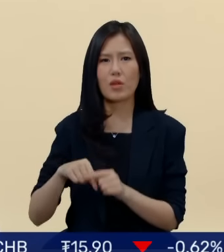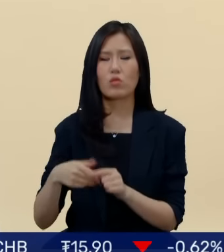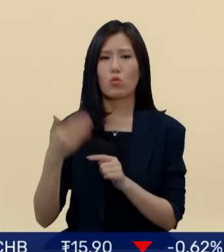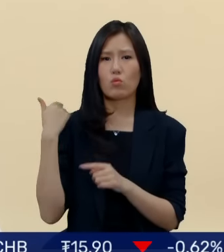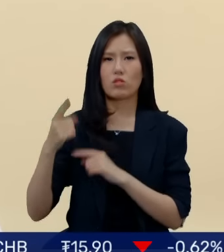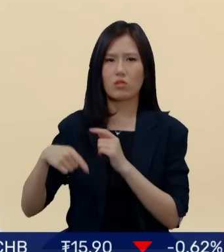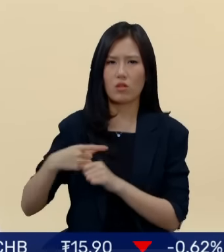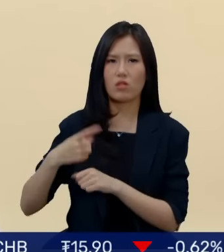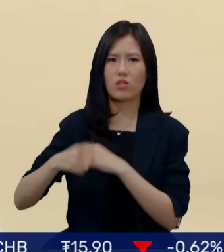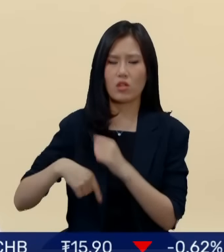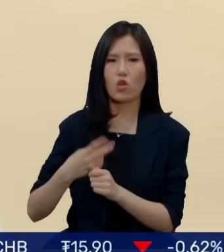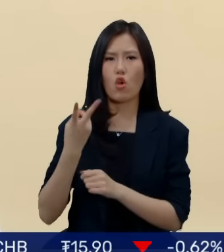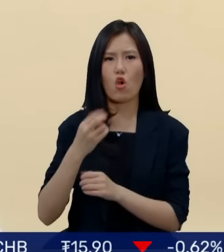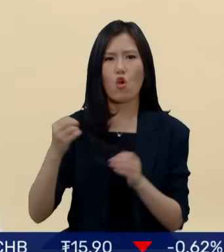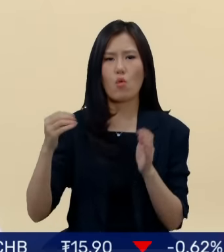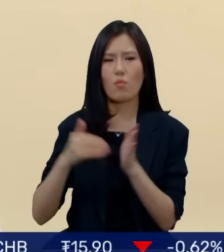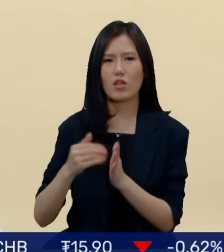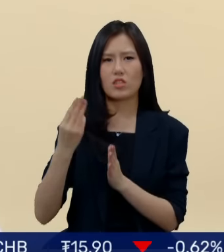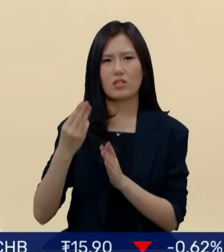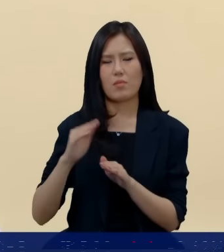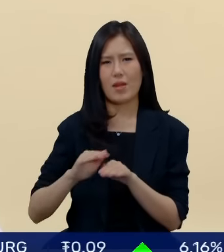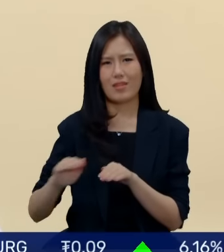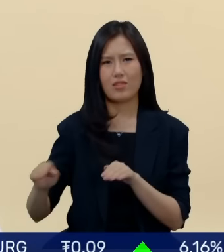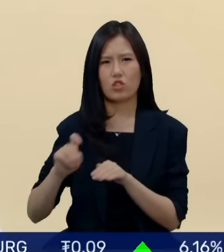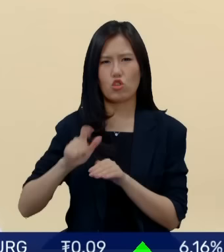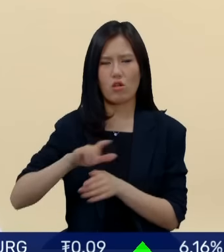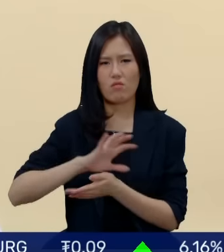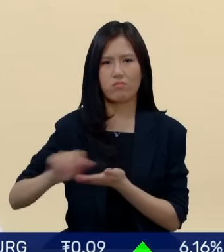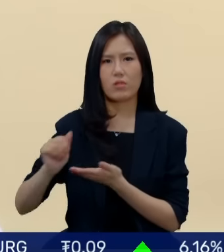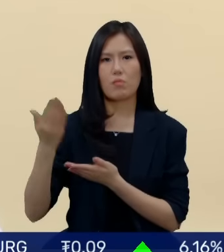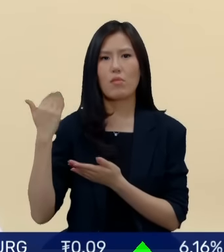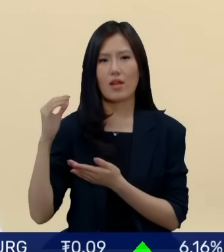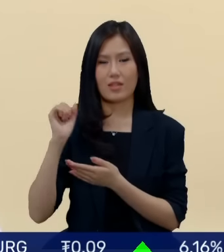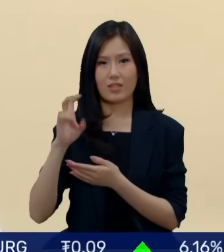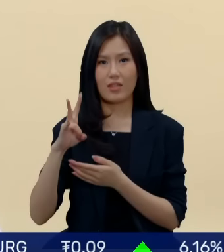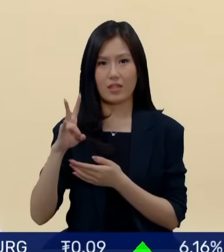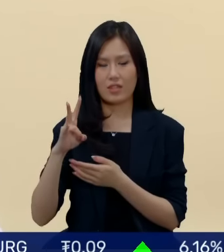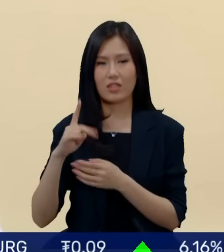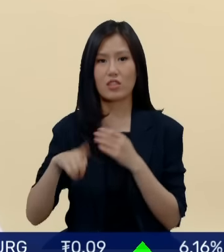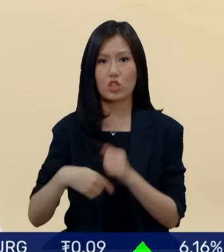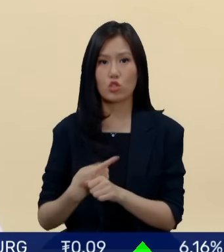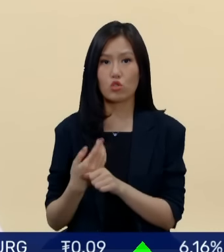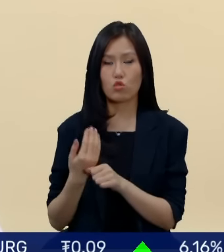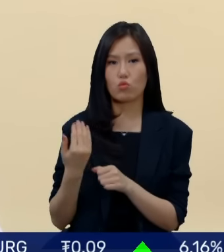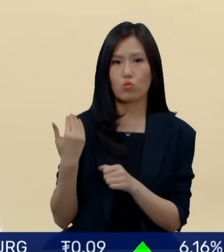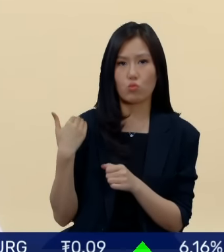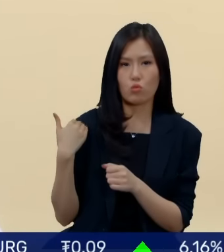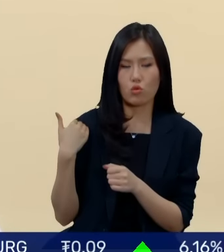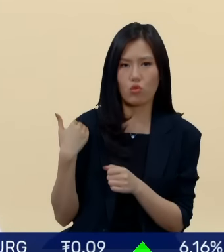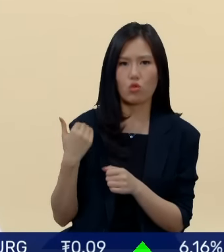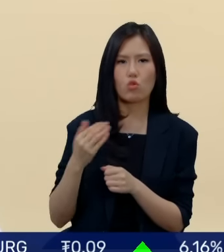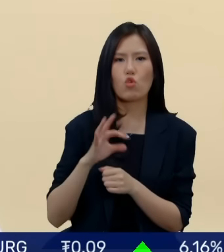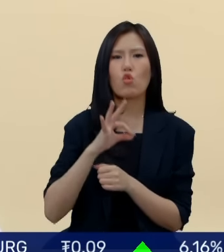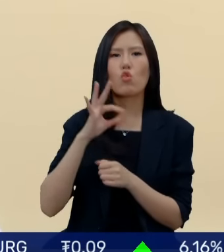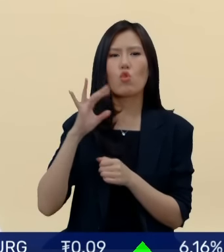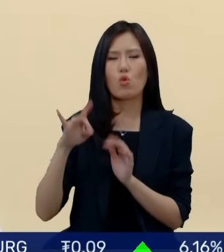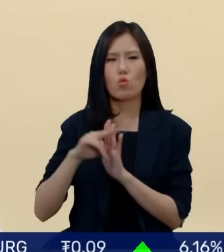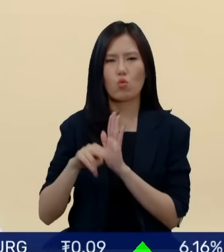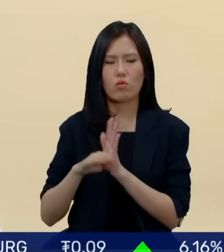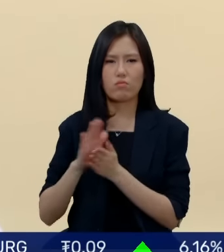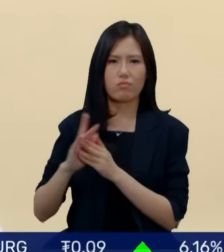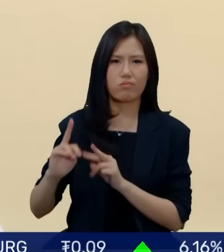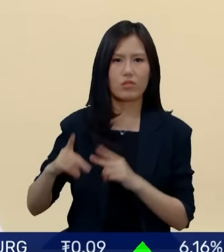яадаг. Яг зөвхөн нодлонгийн хувьд гэх юм бол тусдаа бид нар өөр шинсэн бүртгэл гэдэг үйл ажиллагаа явуулсан.